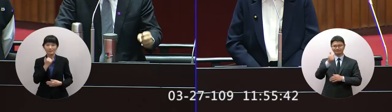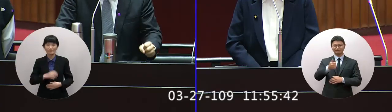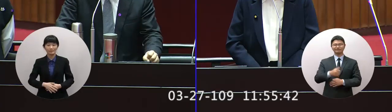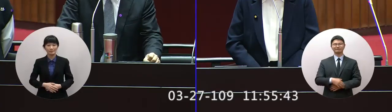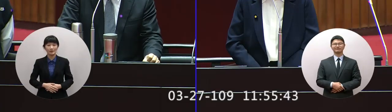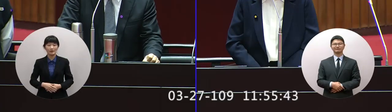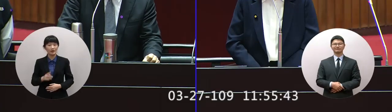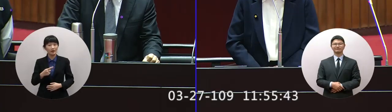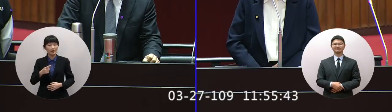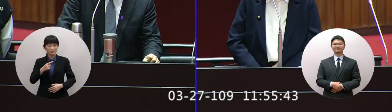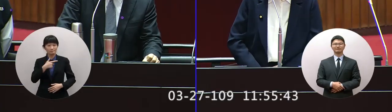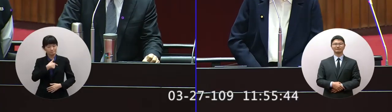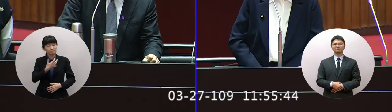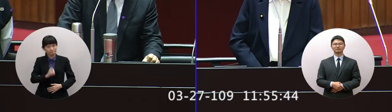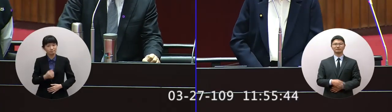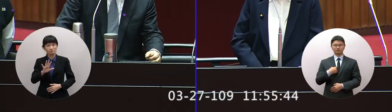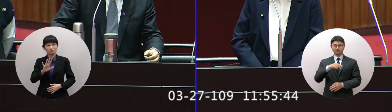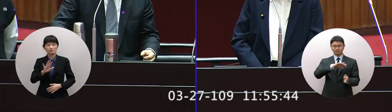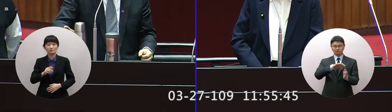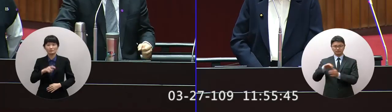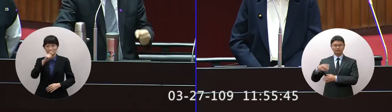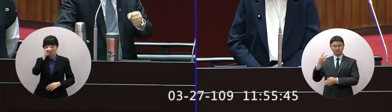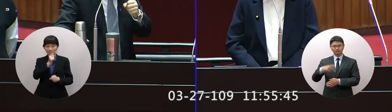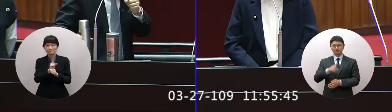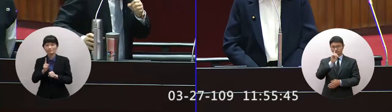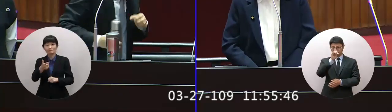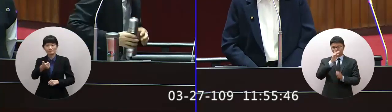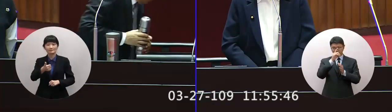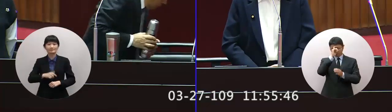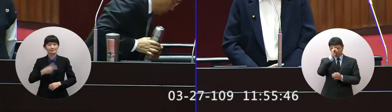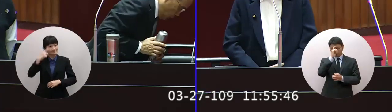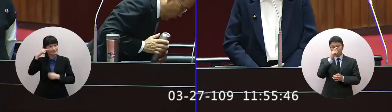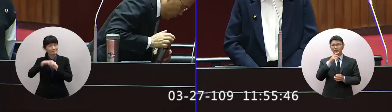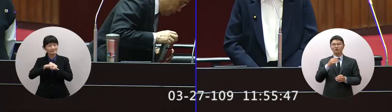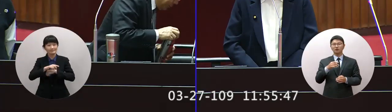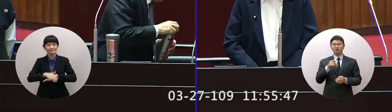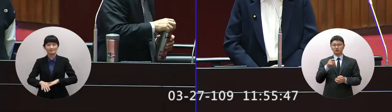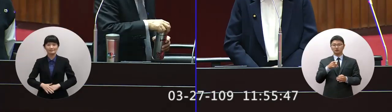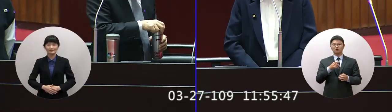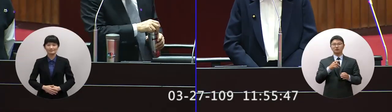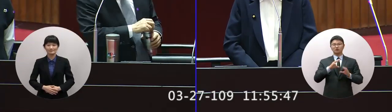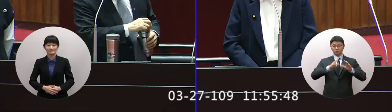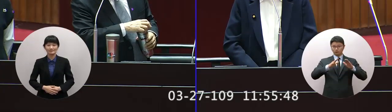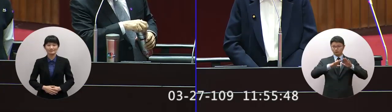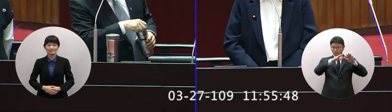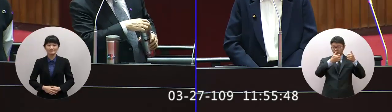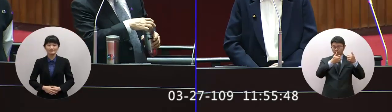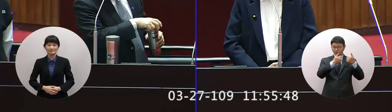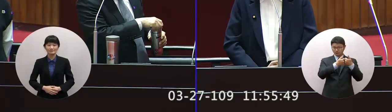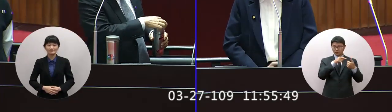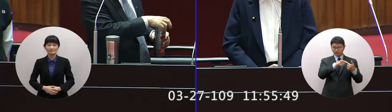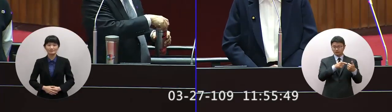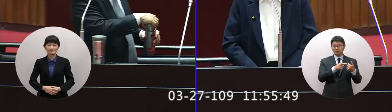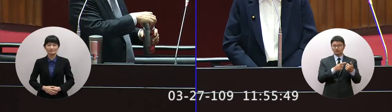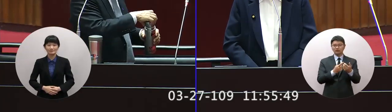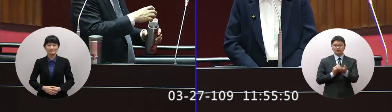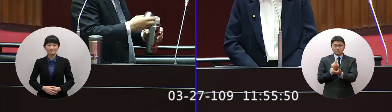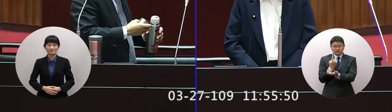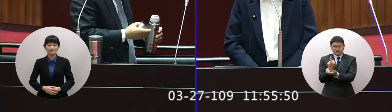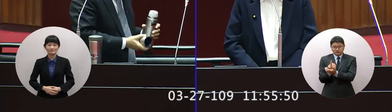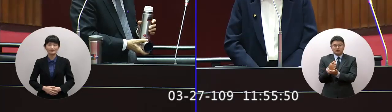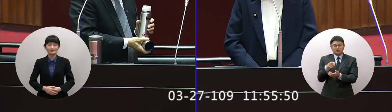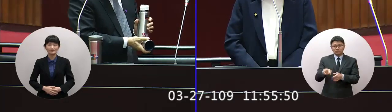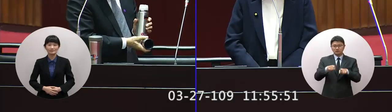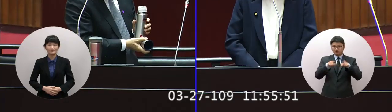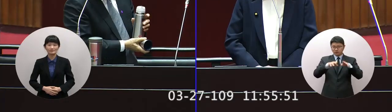那看怎么样做好。 那我另外还有一个要求是，我们除了让国发积极参与这一个平台的发